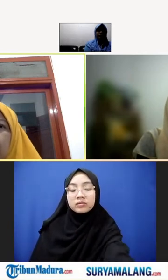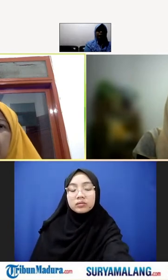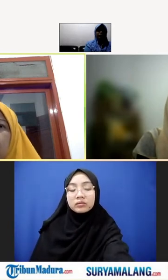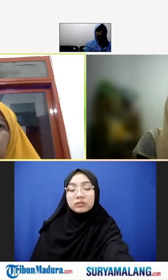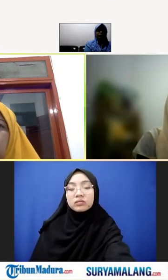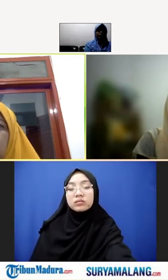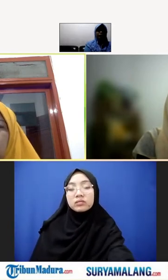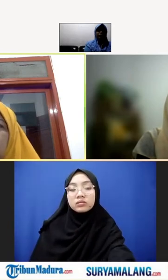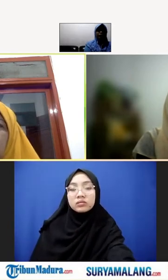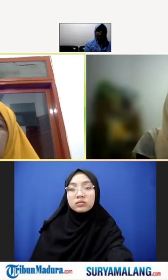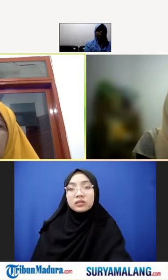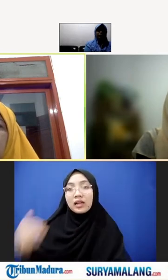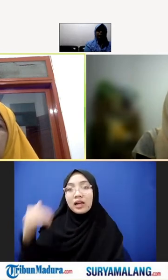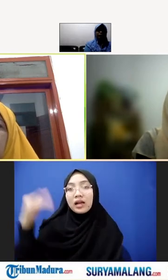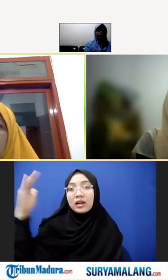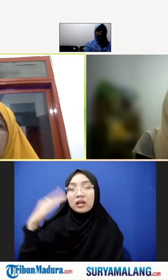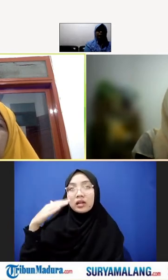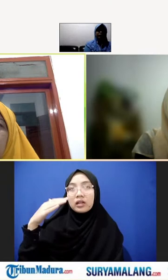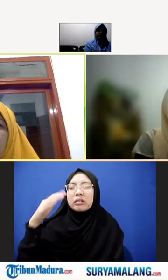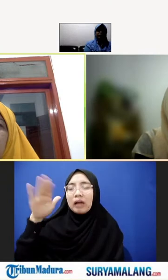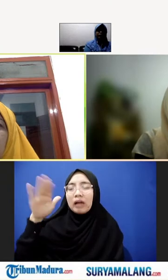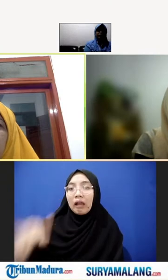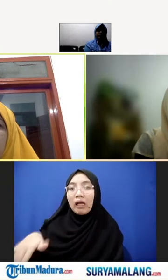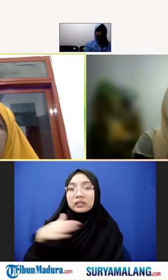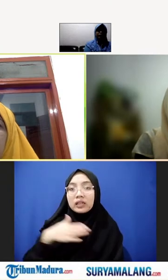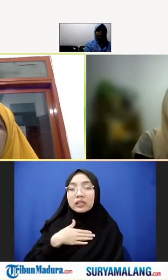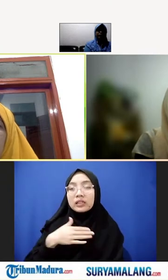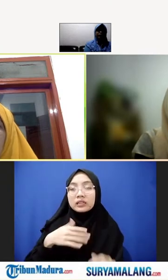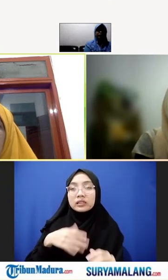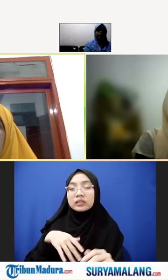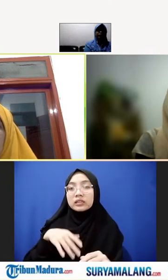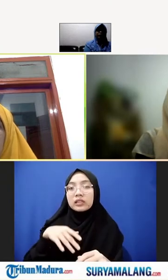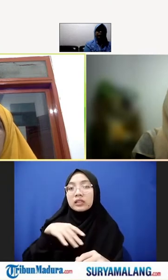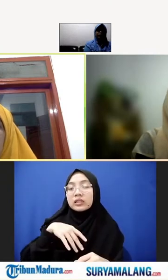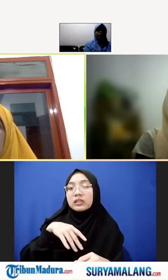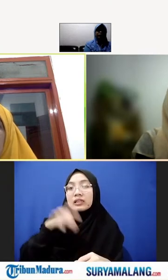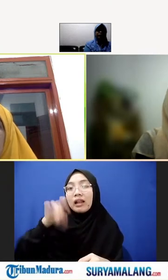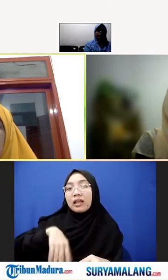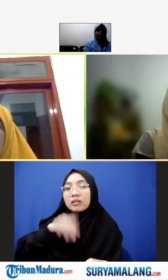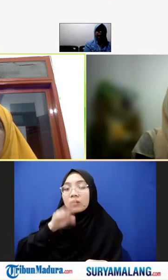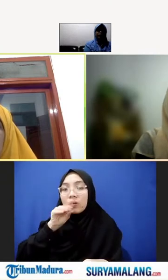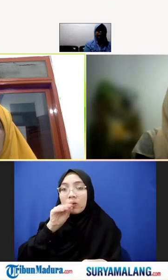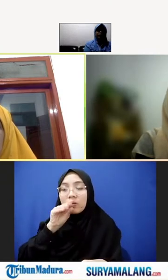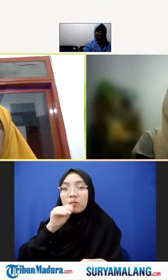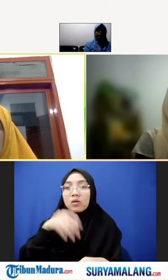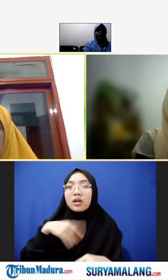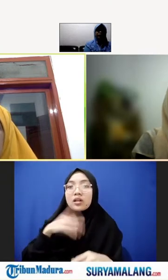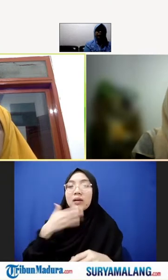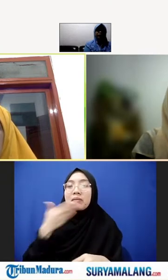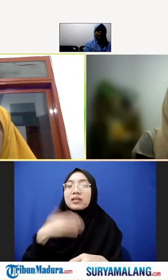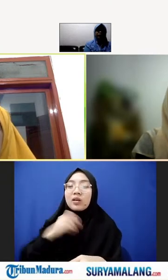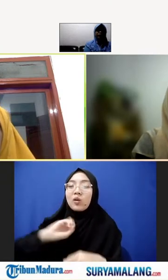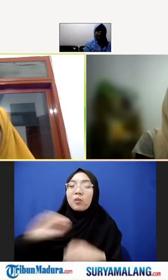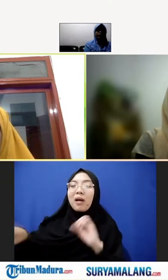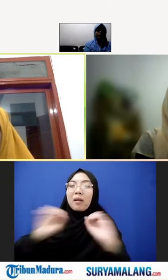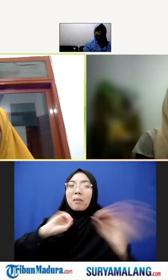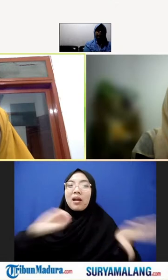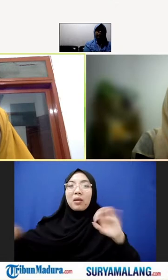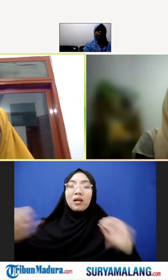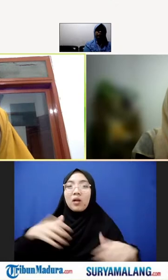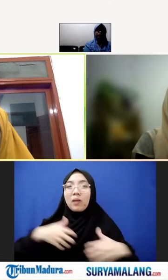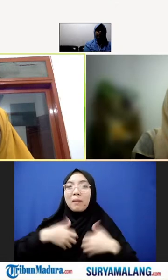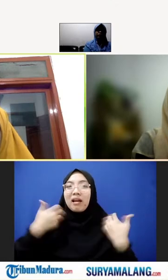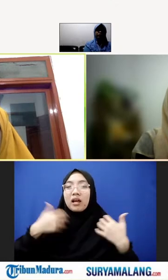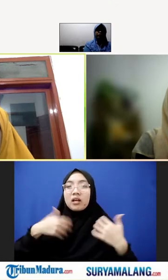Anak saya space delay 7 tahun, punya problem behavior, suka lempar barang kalau lagi marah. Atau lihat yang